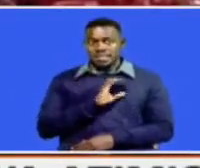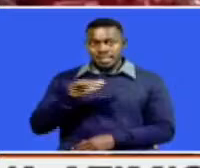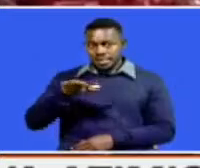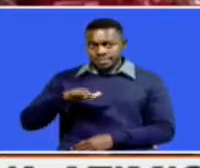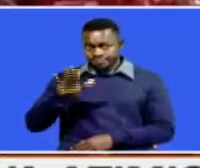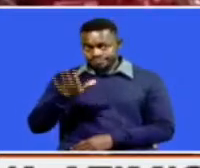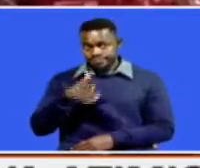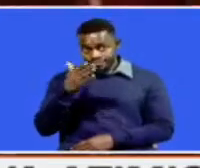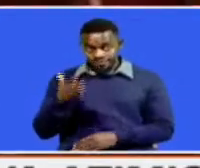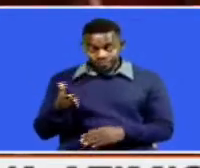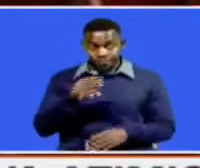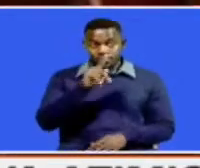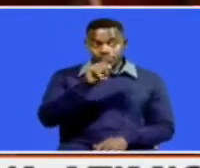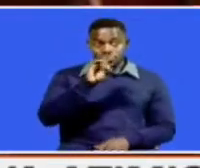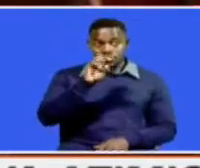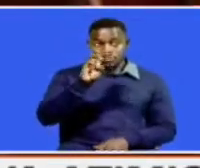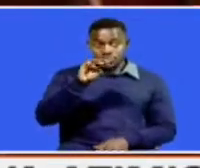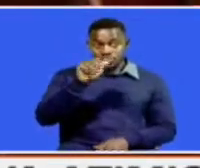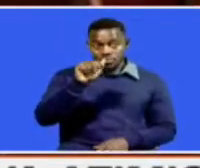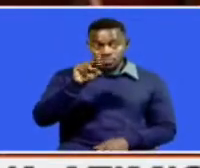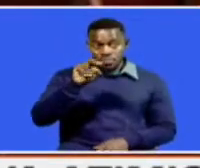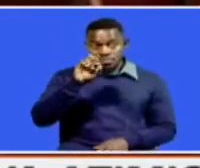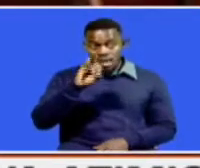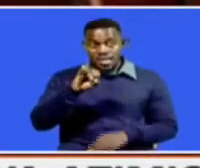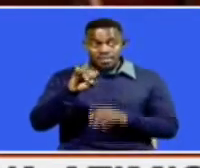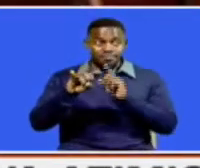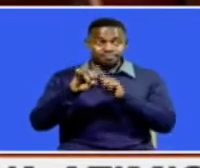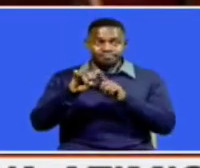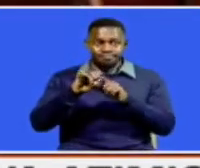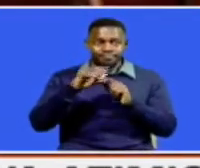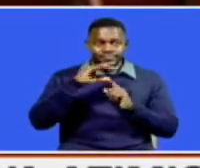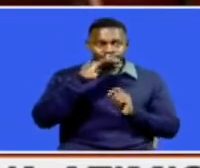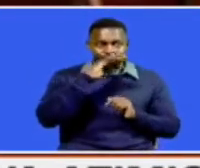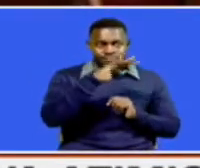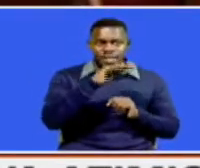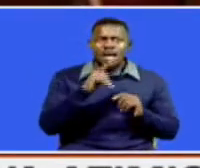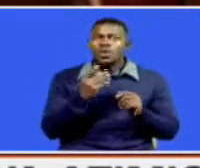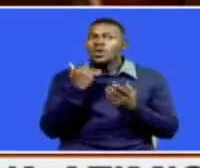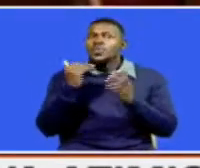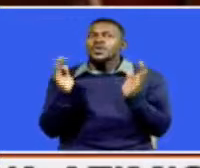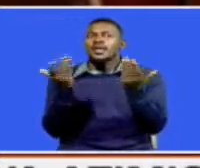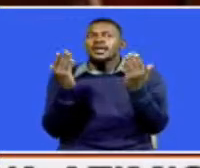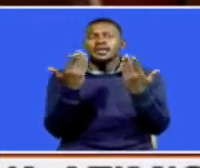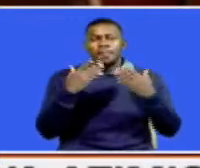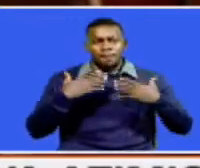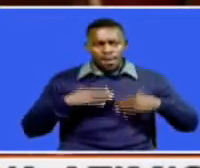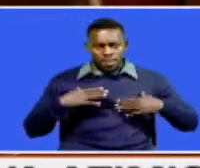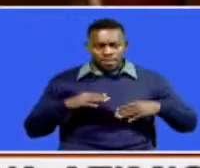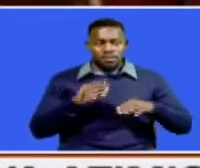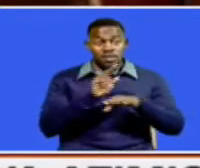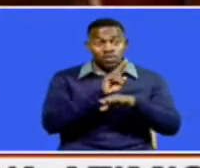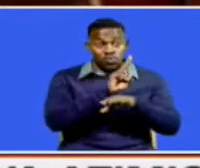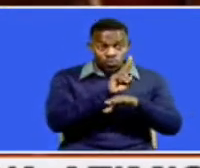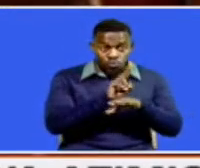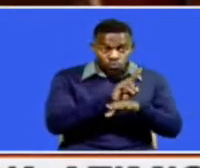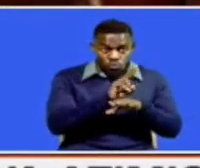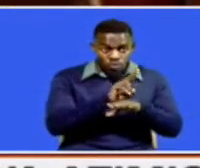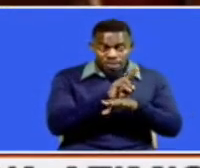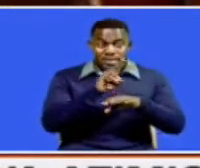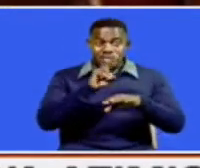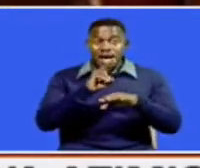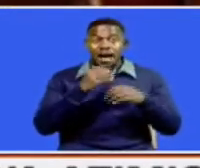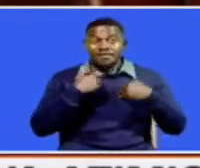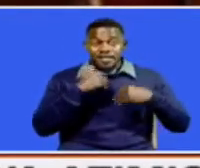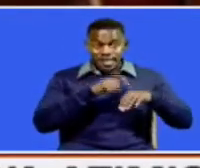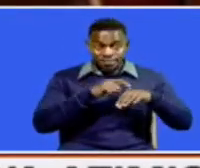wa wengi Kimani Ichung'wah. A very voluminous document, and I would want to urge members to use the recess to go through this